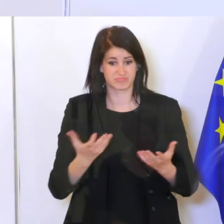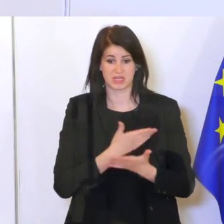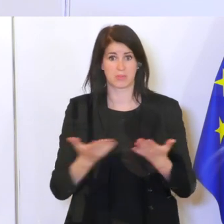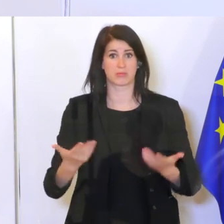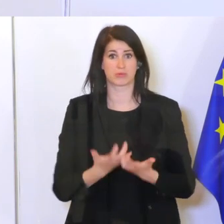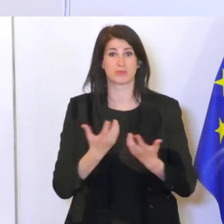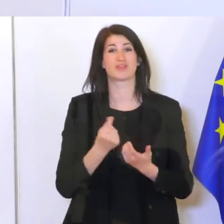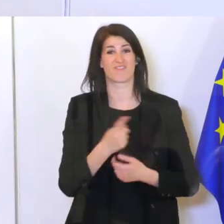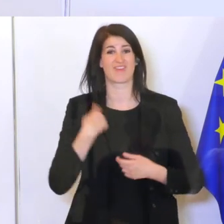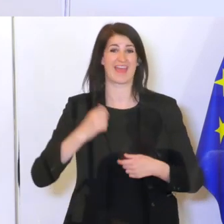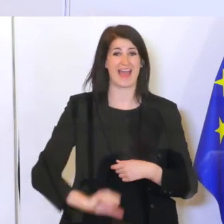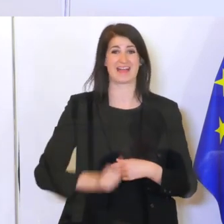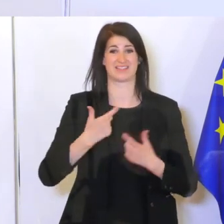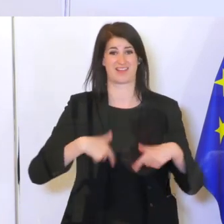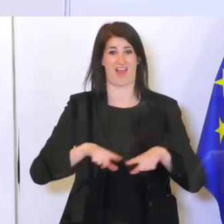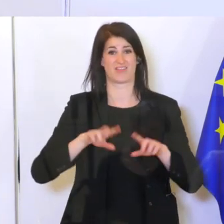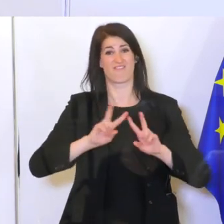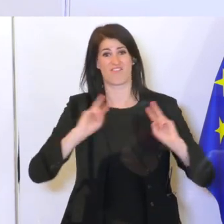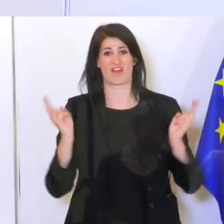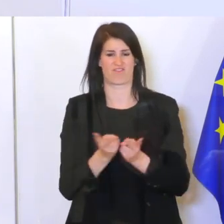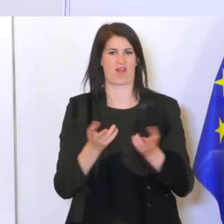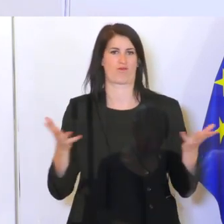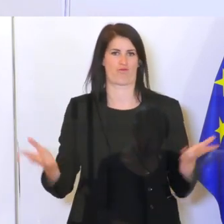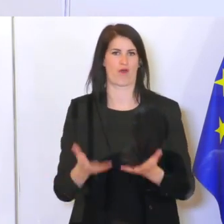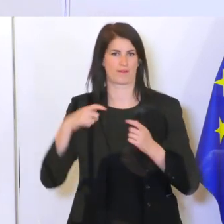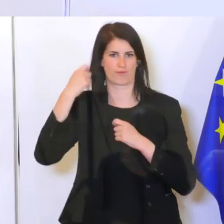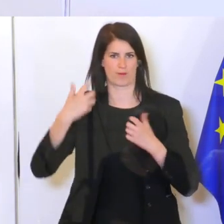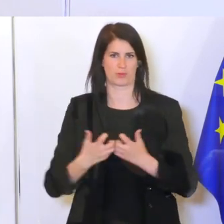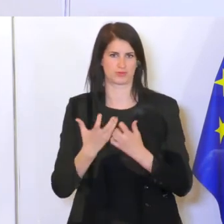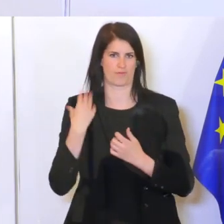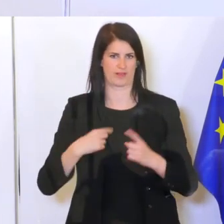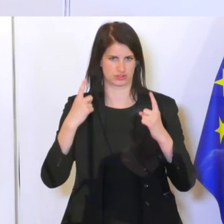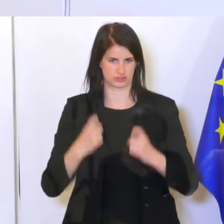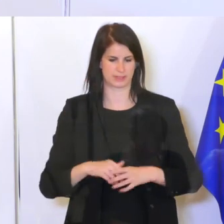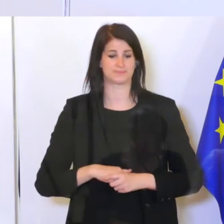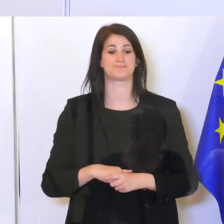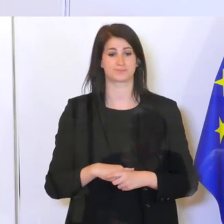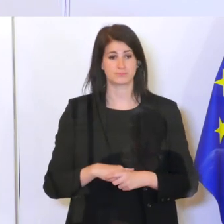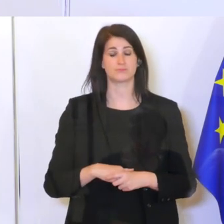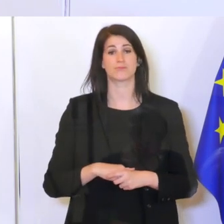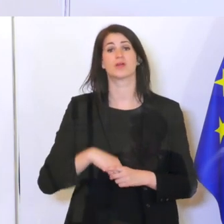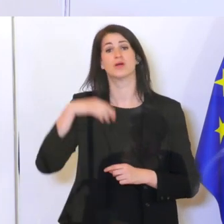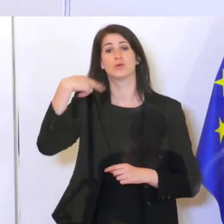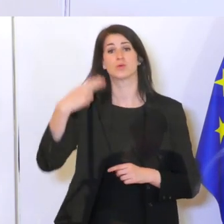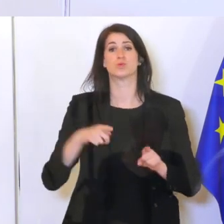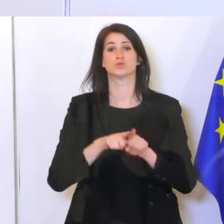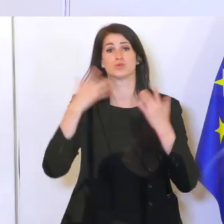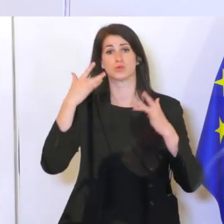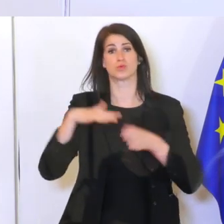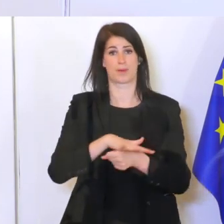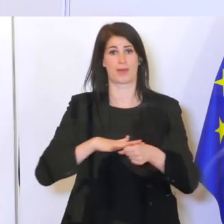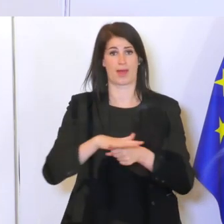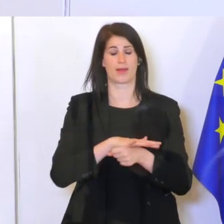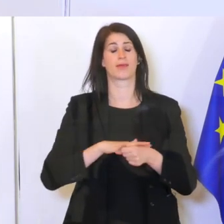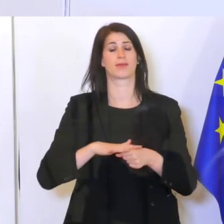Land weltweit. Als Ergänzung zu diesen Maßnahmen im Kunst- und Kulturbereich wollen wir den angesprochenen